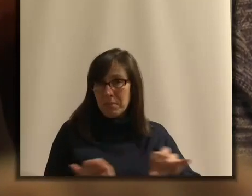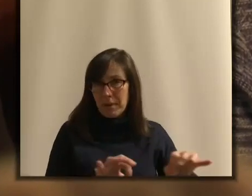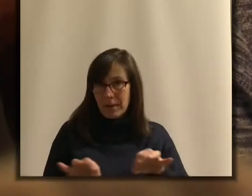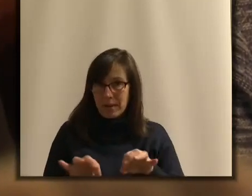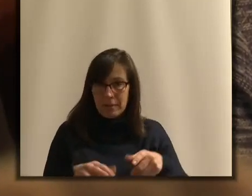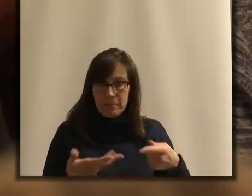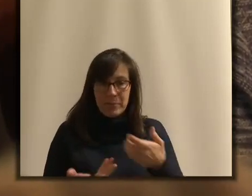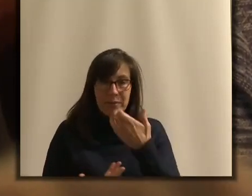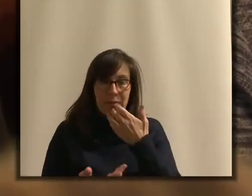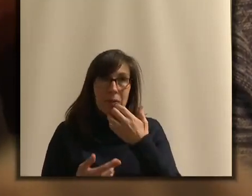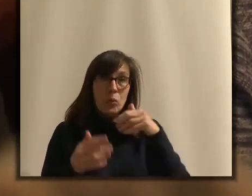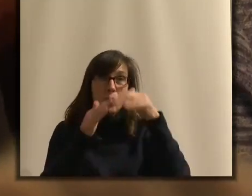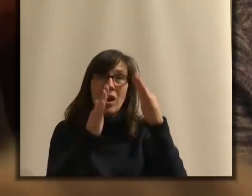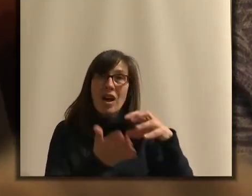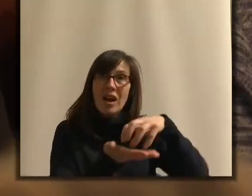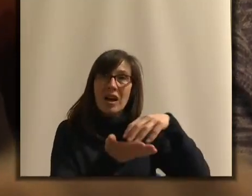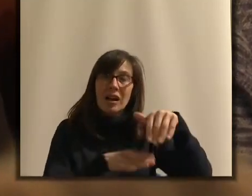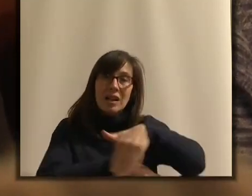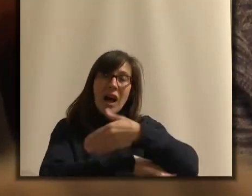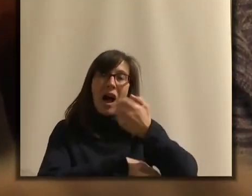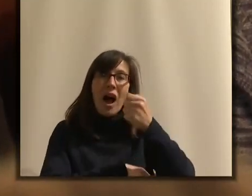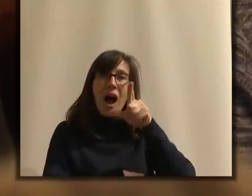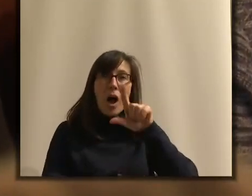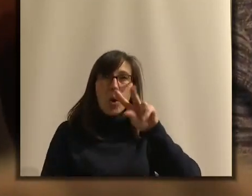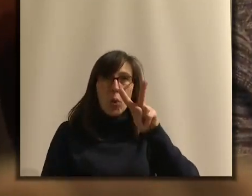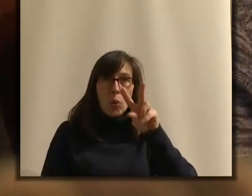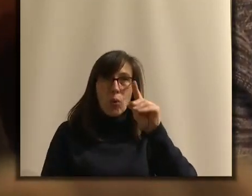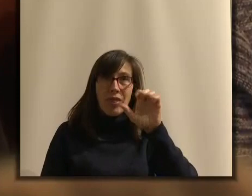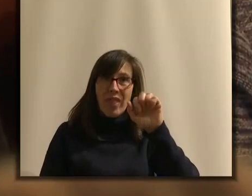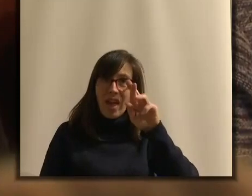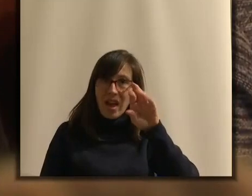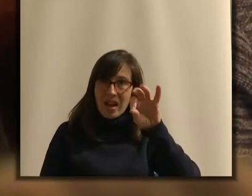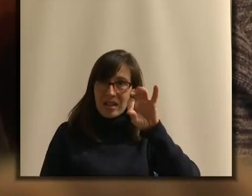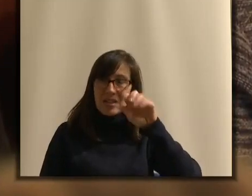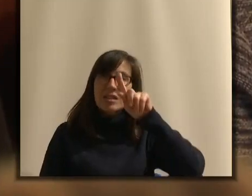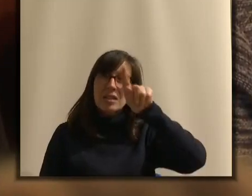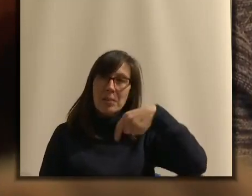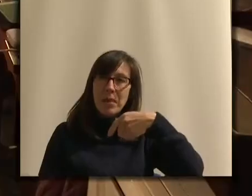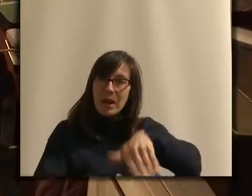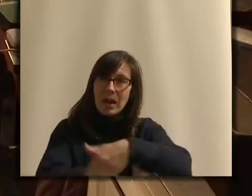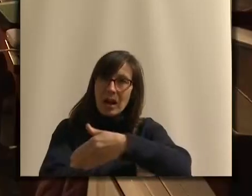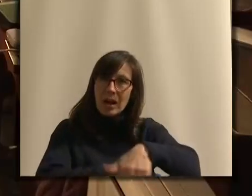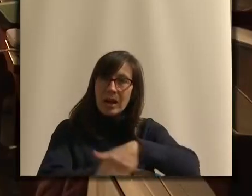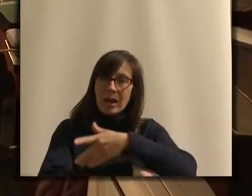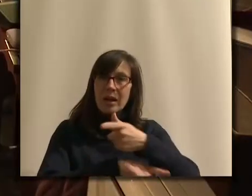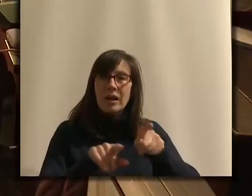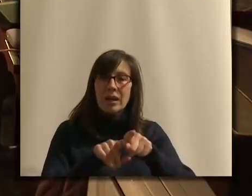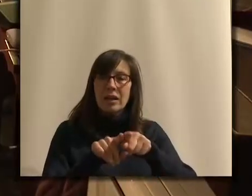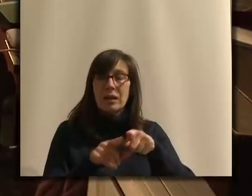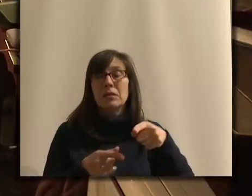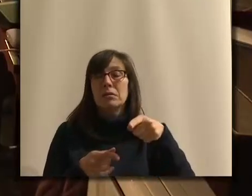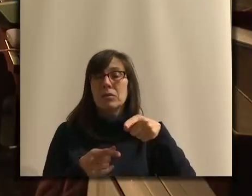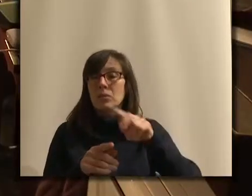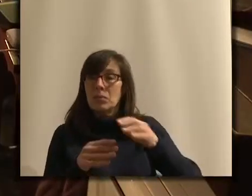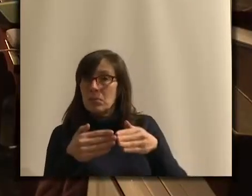és l'expropiació d'una finca que està situada al carrer Aluders, que dona entre carrer Aluders i carrer del passatge de la Tuta, diguem,